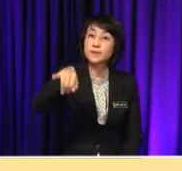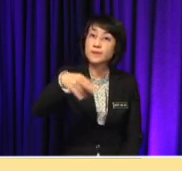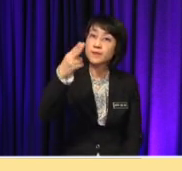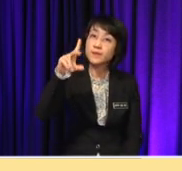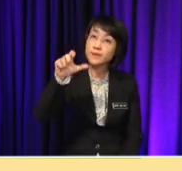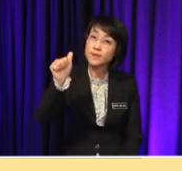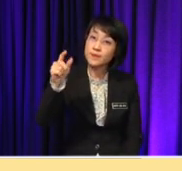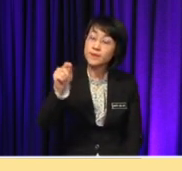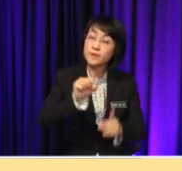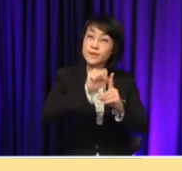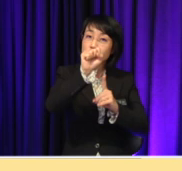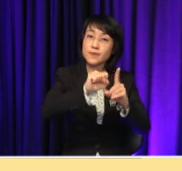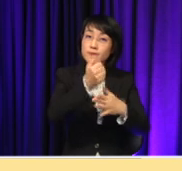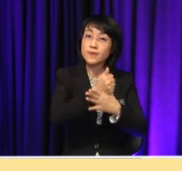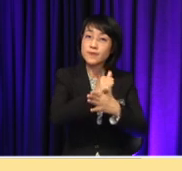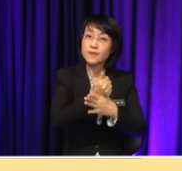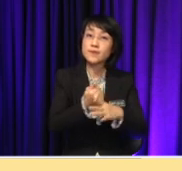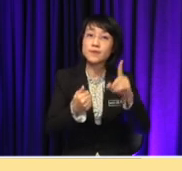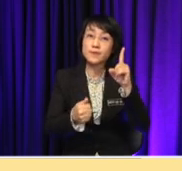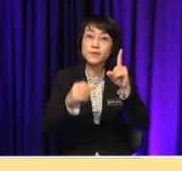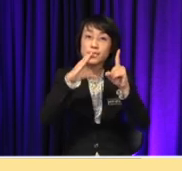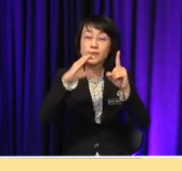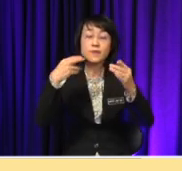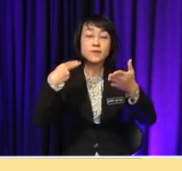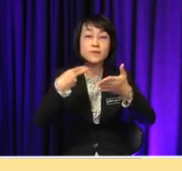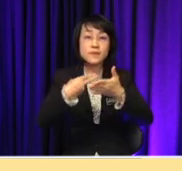hingga 2 derajat Celcius